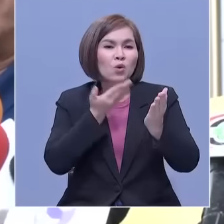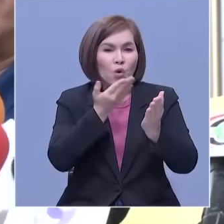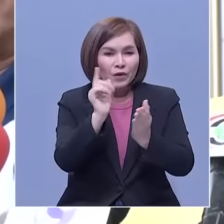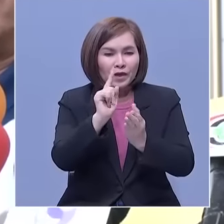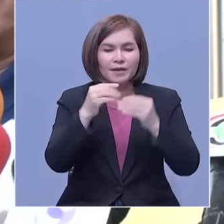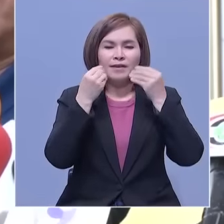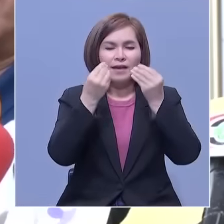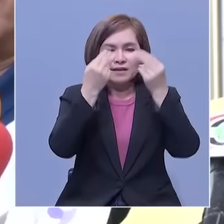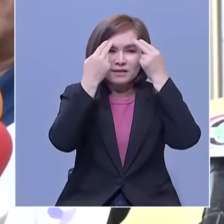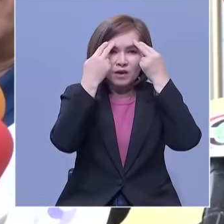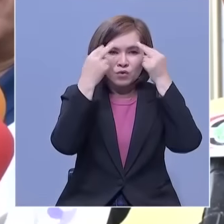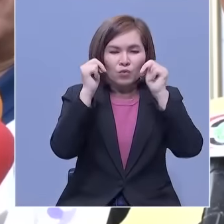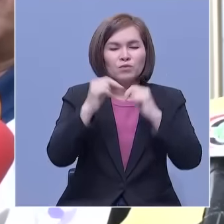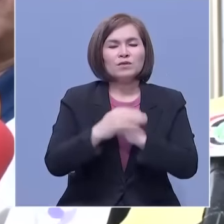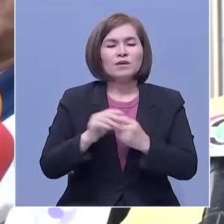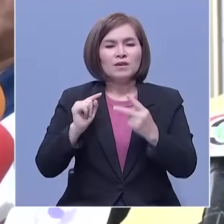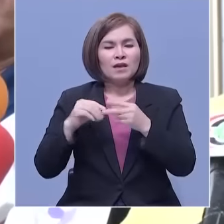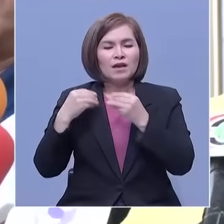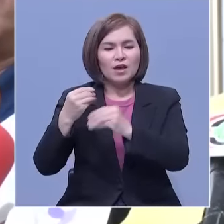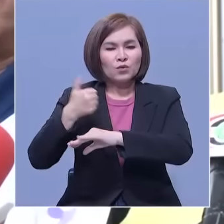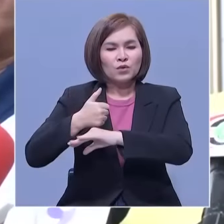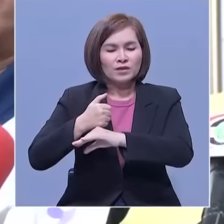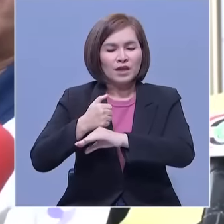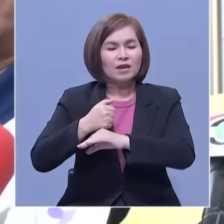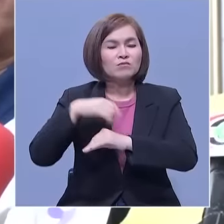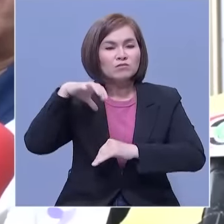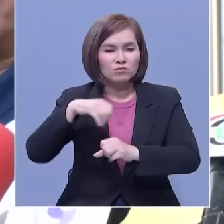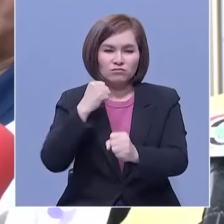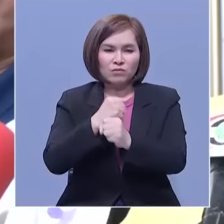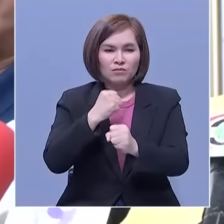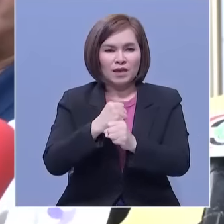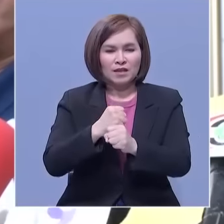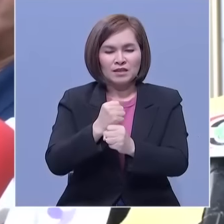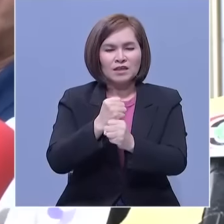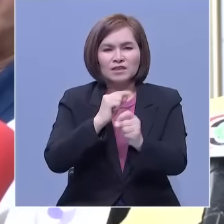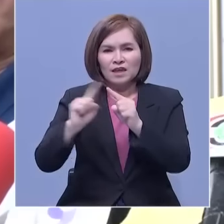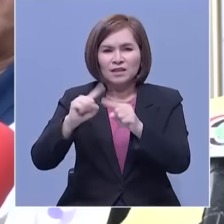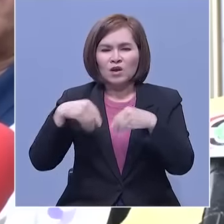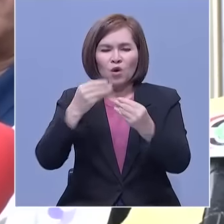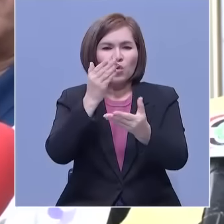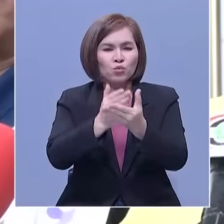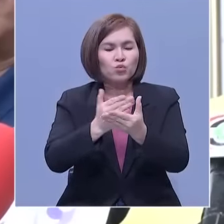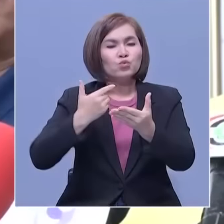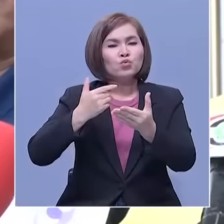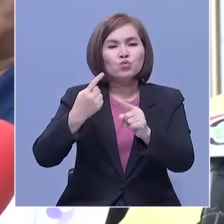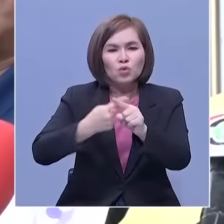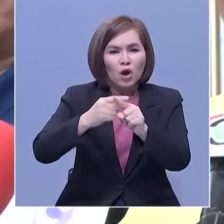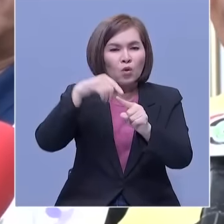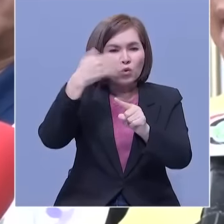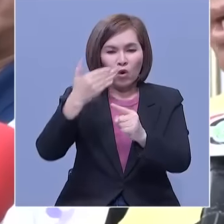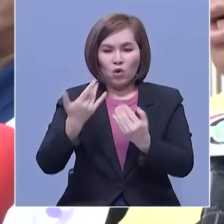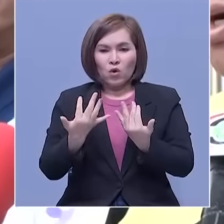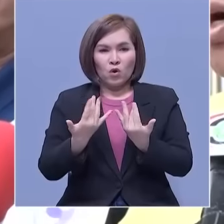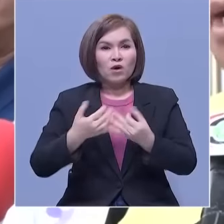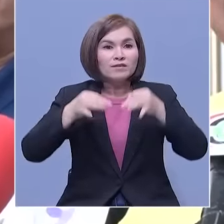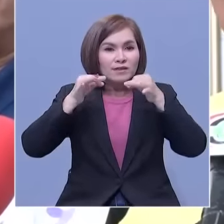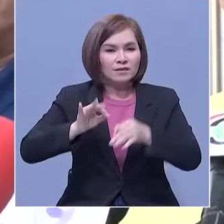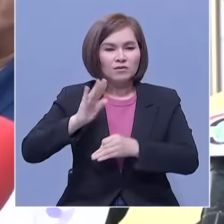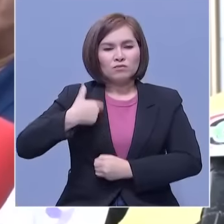เศรษฐาและคุณพิชิตอยู่ปฏิบัติหน้าที่ชั่วคราวจนกว่าศาลรัฐธรรมนูญจะมีคำวินิจฉัยตามมาตรา